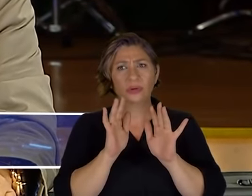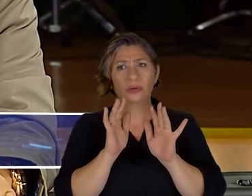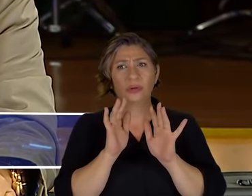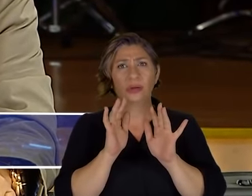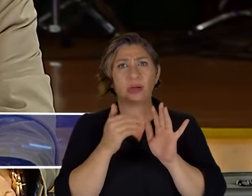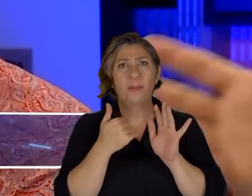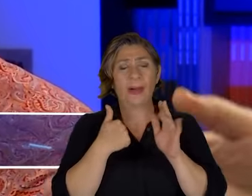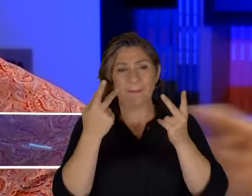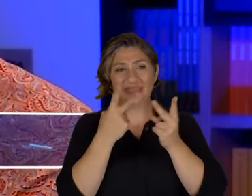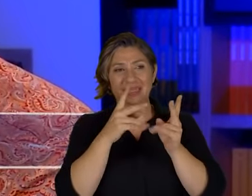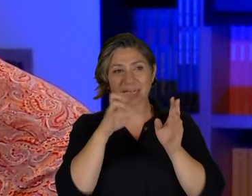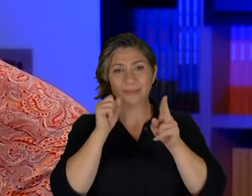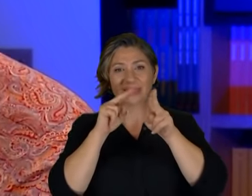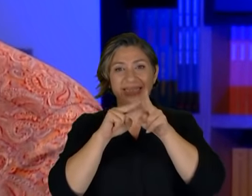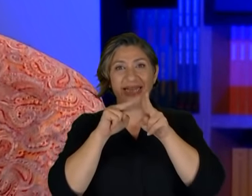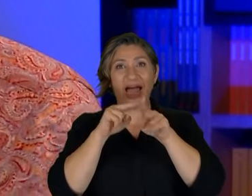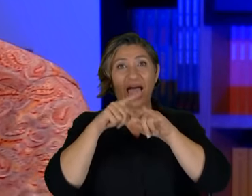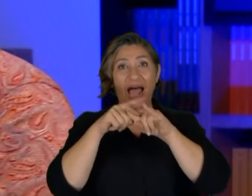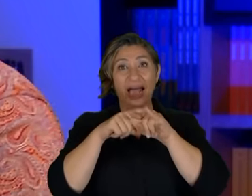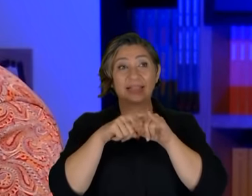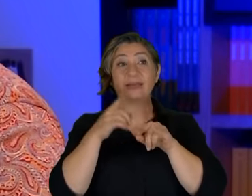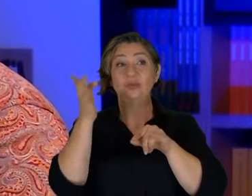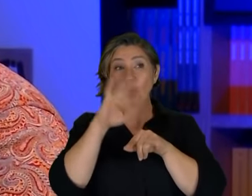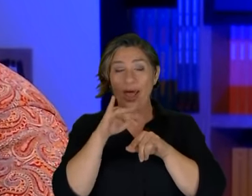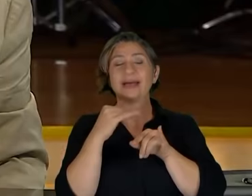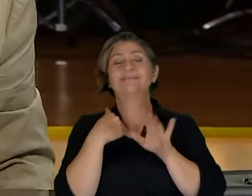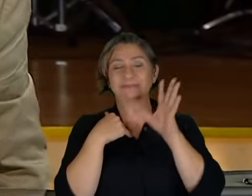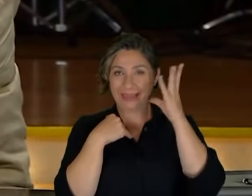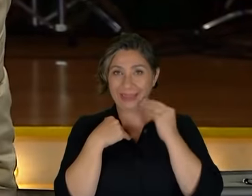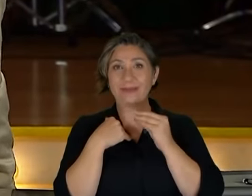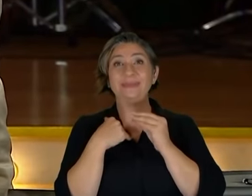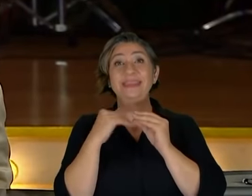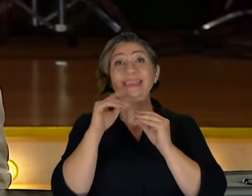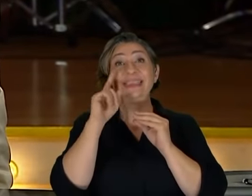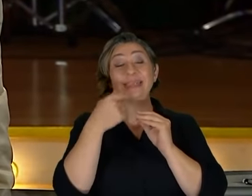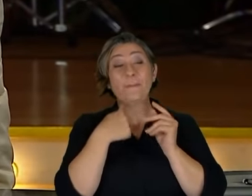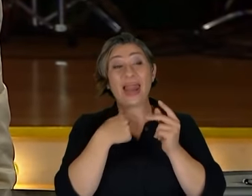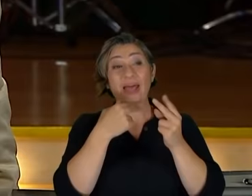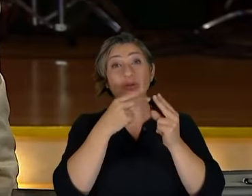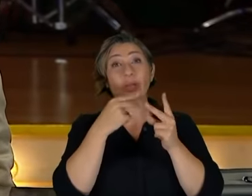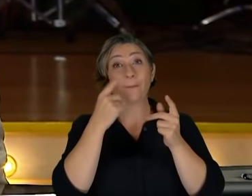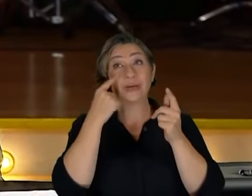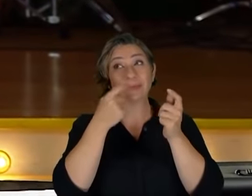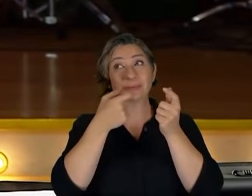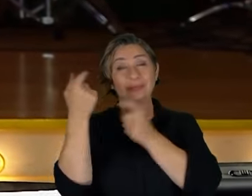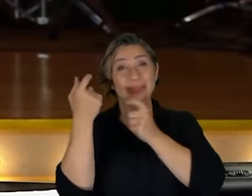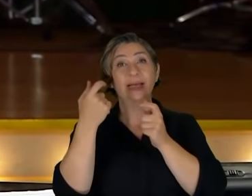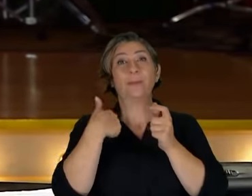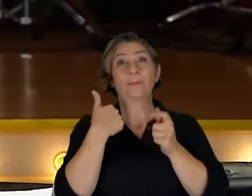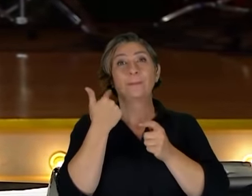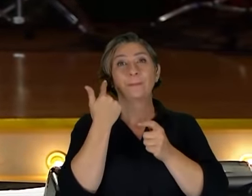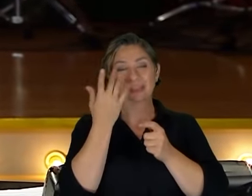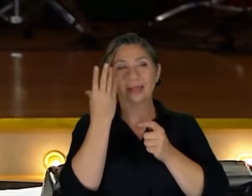diyeyim. Ben mesajı aldım Killa Hakan'dan bahsettikten sonra. Sadece benle konuşurken gözler başka tarafa bakınca